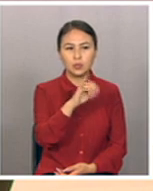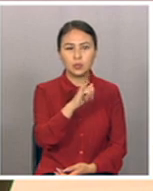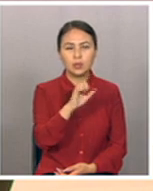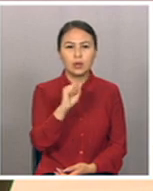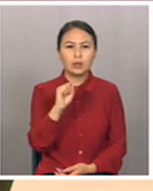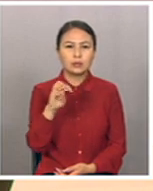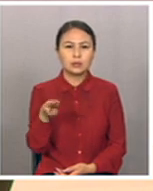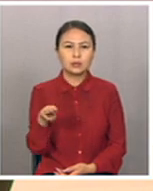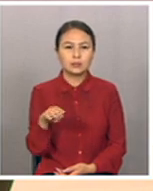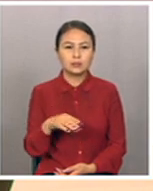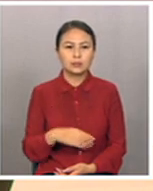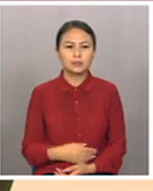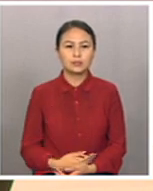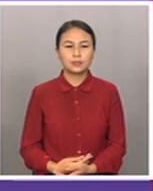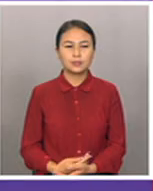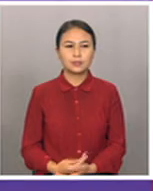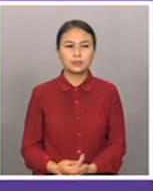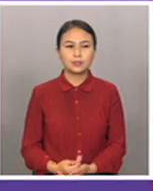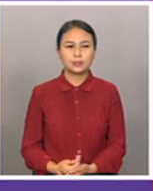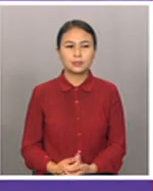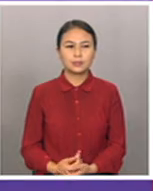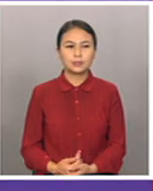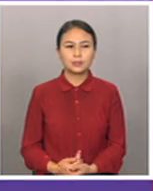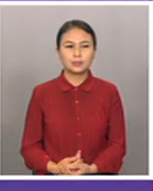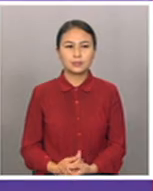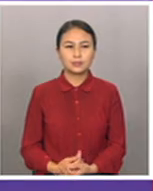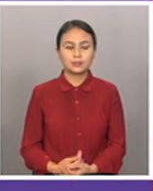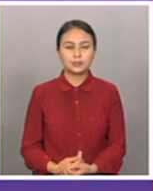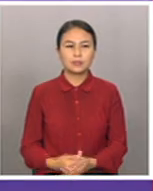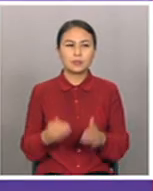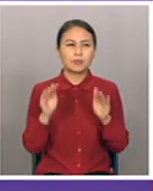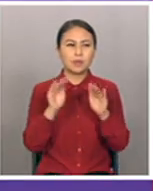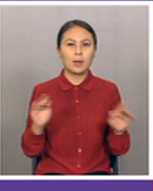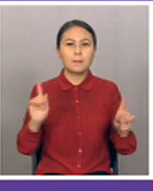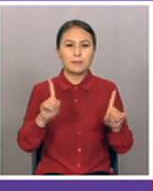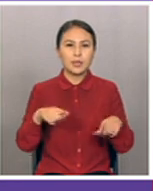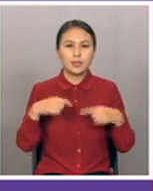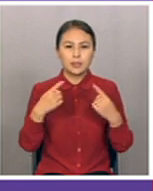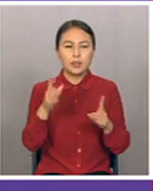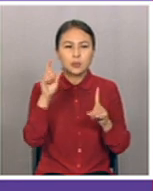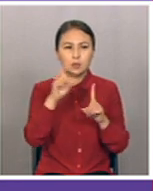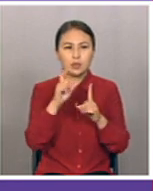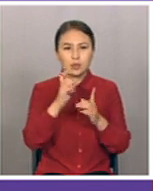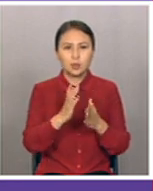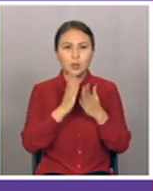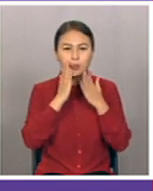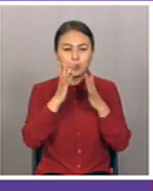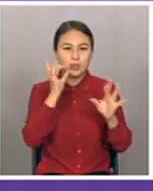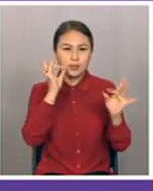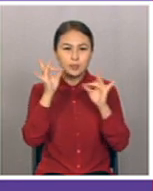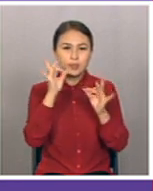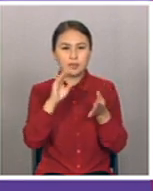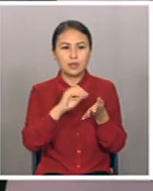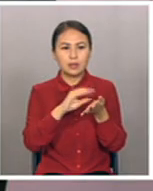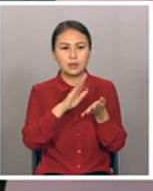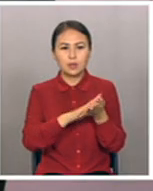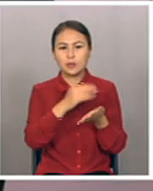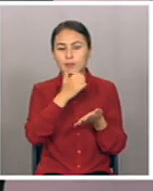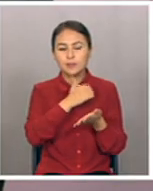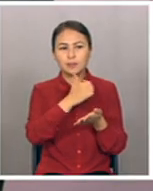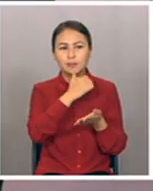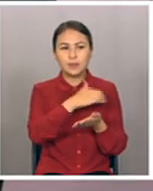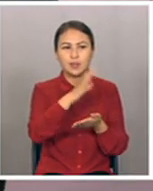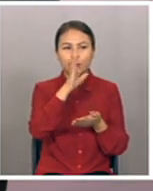Суат. Жарайсыңдар, балалар. Балалар, берілген сөздерді оқи отырып, дыбыстық талдау жасаймыз.